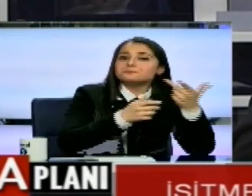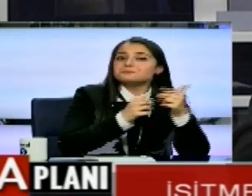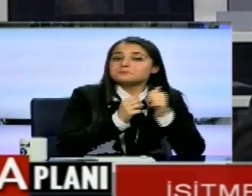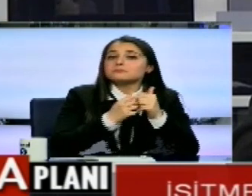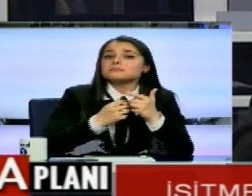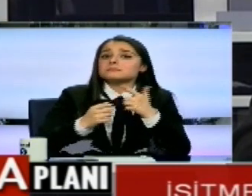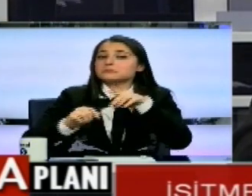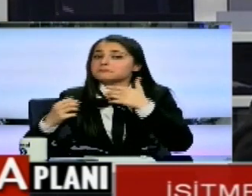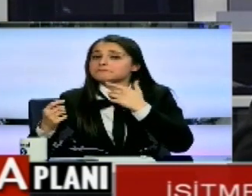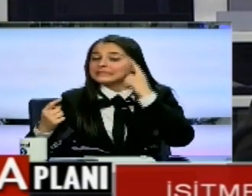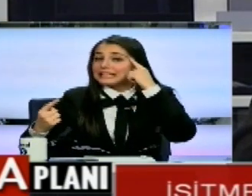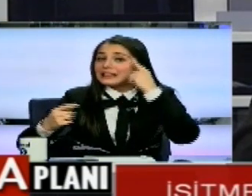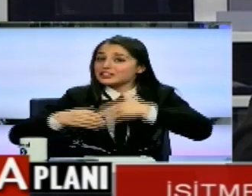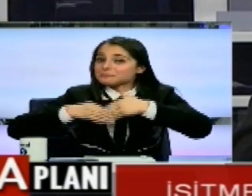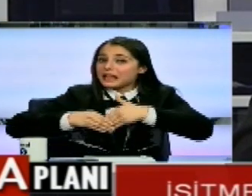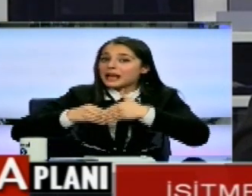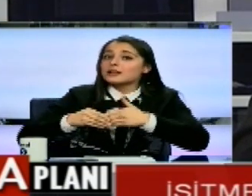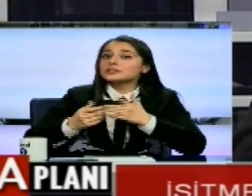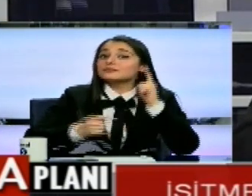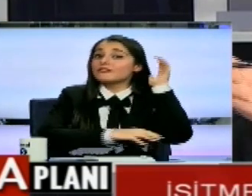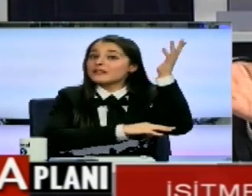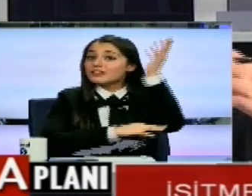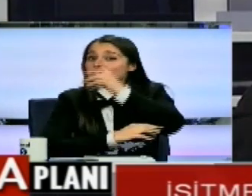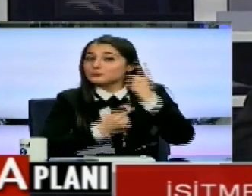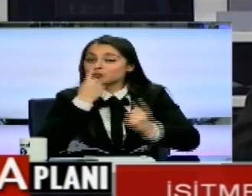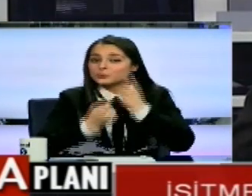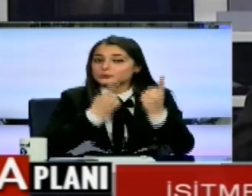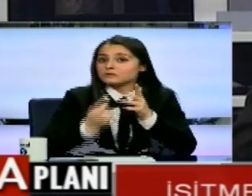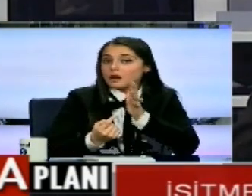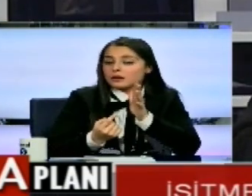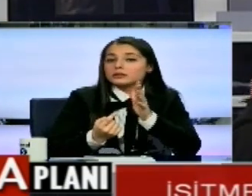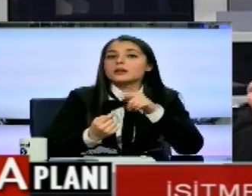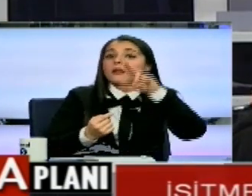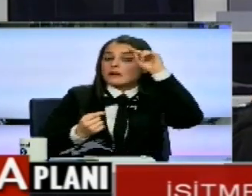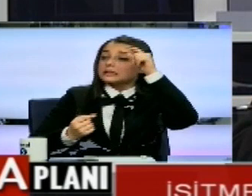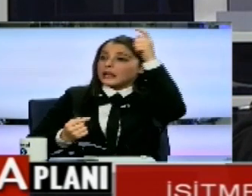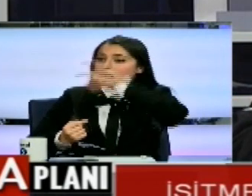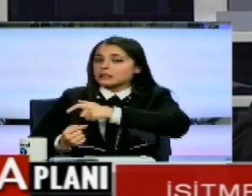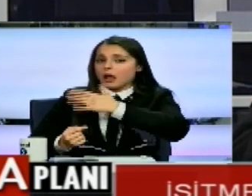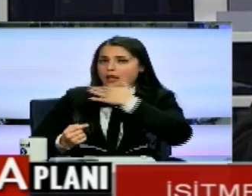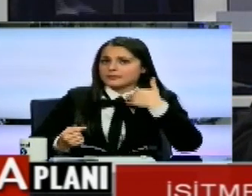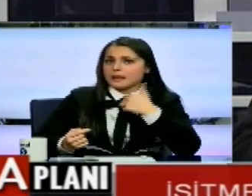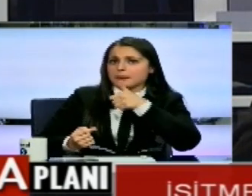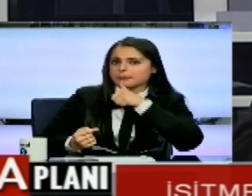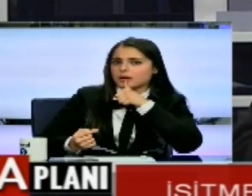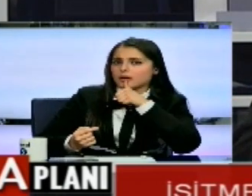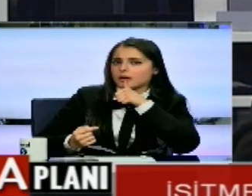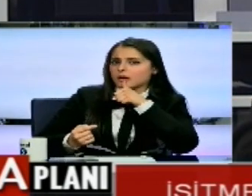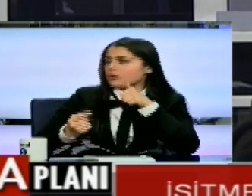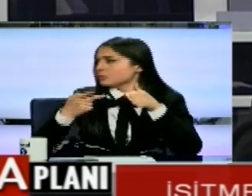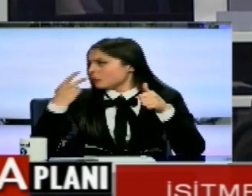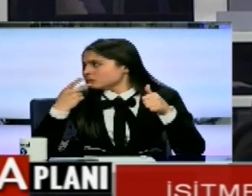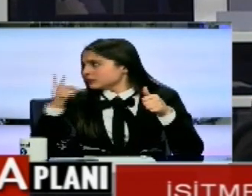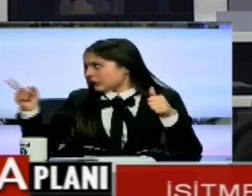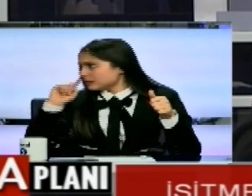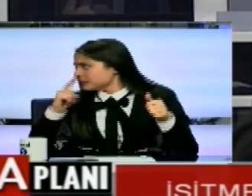birbirlerini tanıma ve sosyal aktivite içinde bulunuyorlar. Veysel Bey'in herhalde anne baba işiten, kendisi